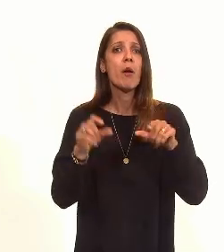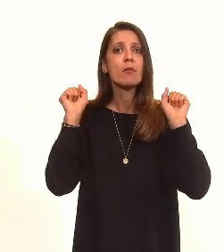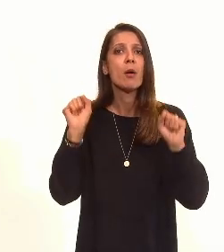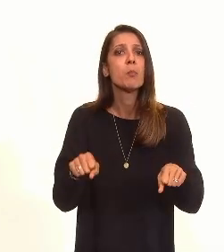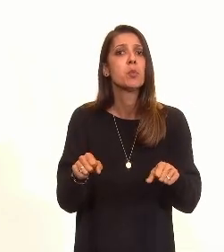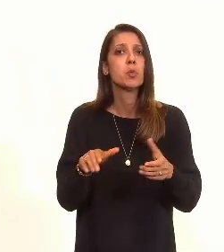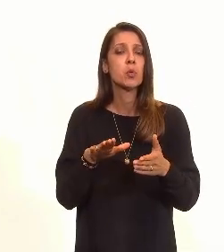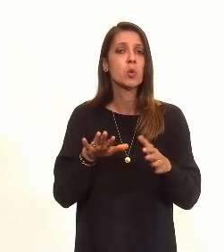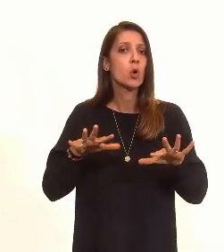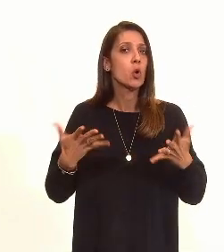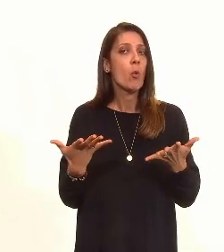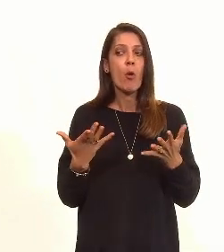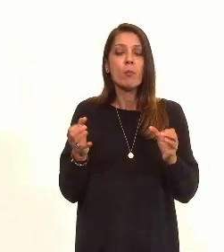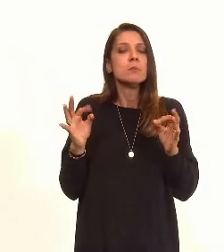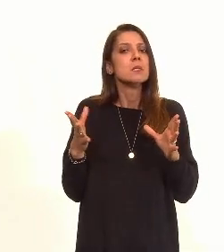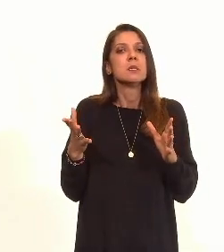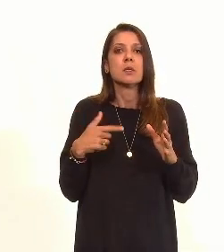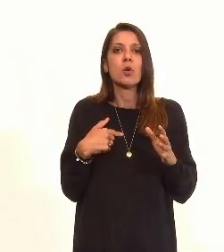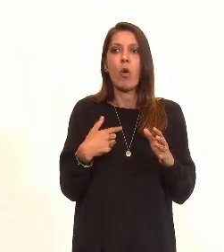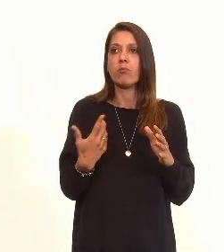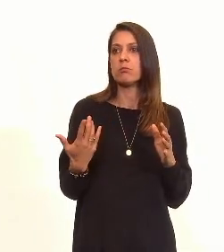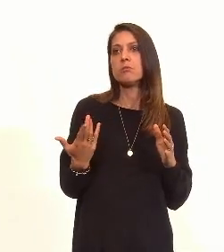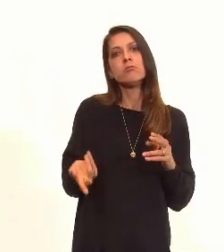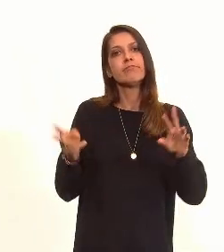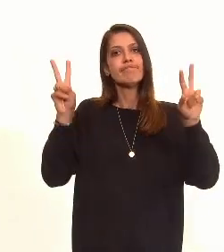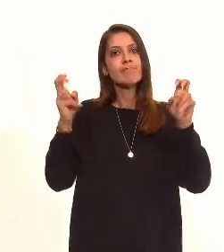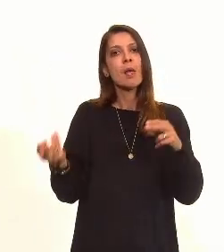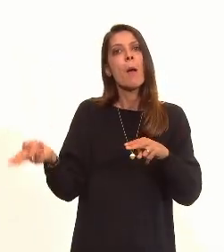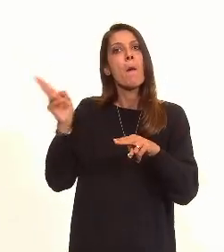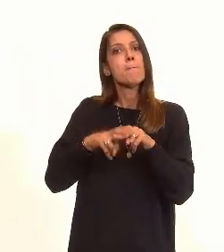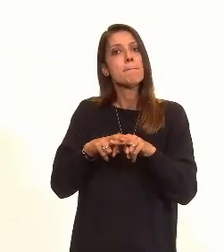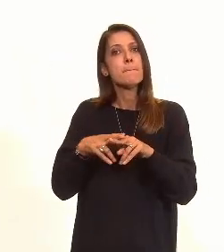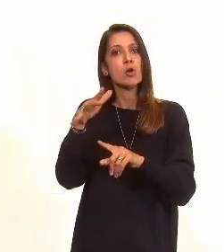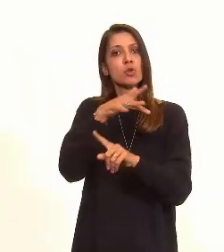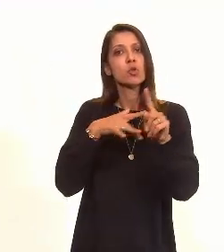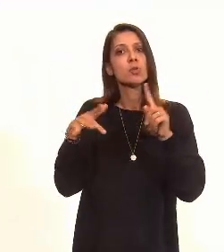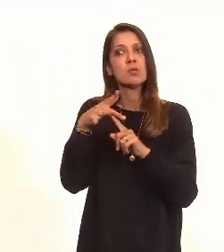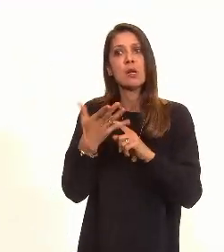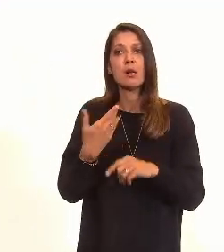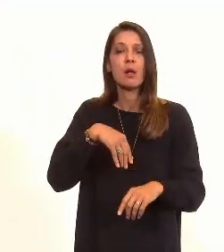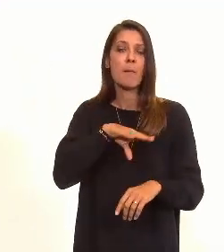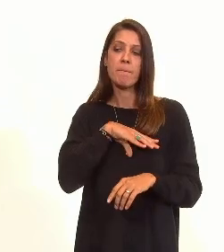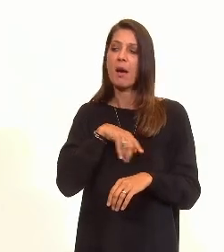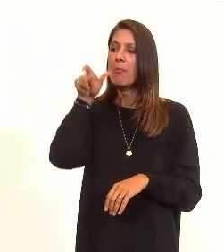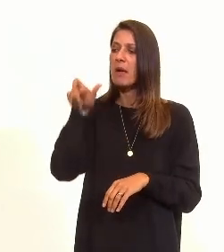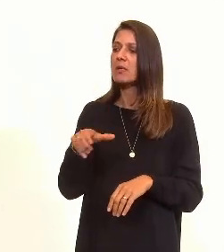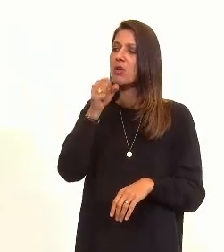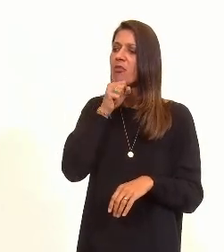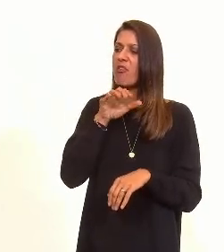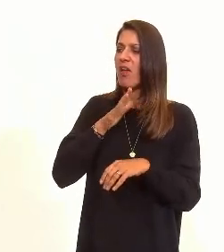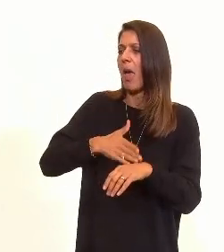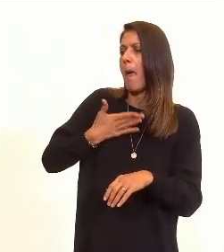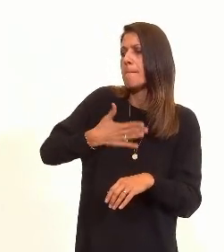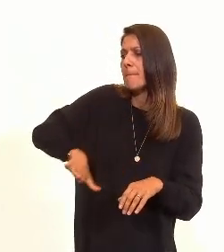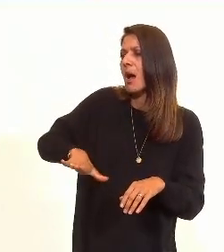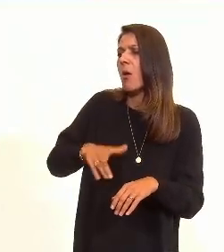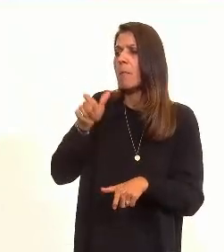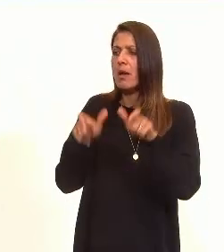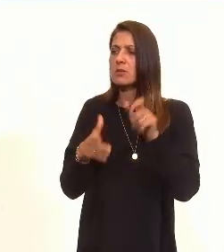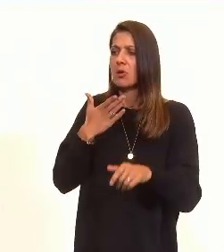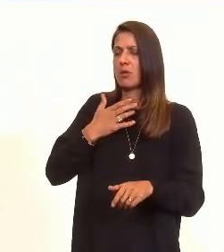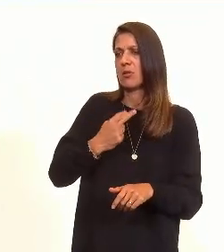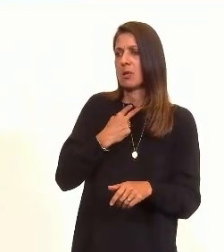traduire jusqu'à une mort sociale qui est creusée du validisme et de l'agisme, véhiculée en partie par ces prestations. Oui, on voit, c'est